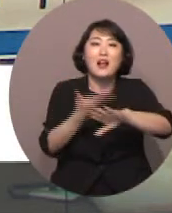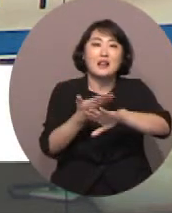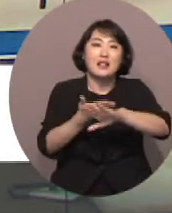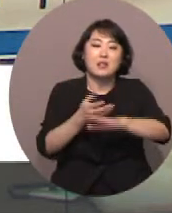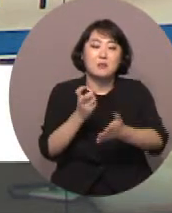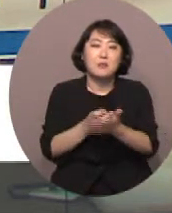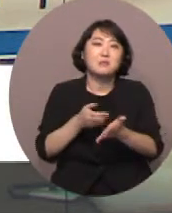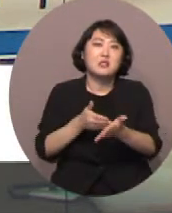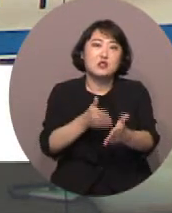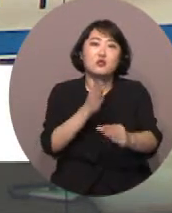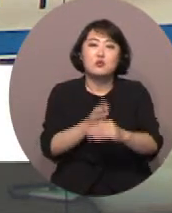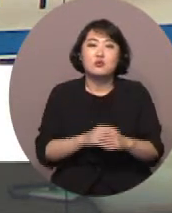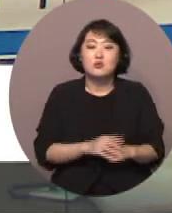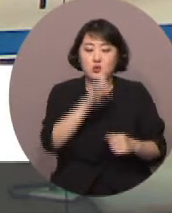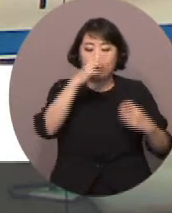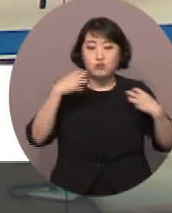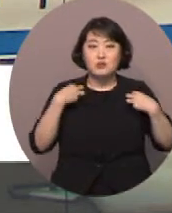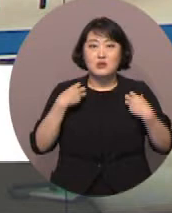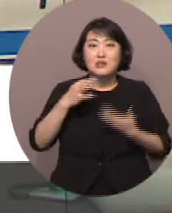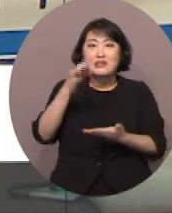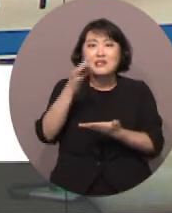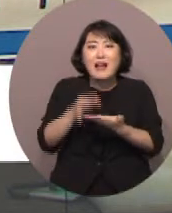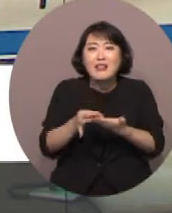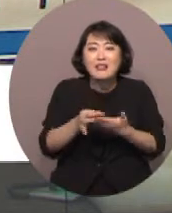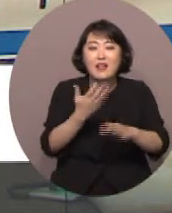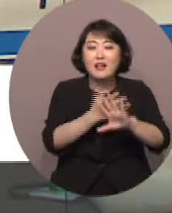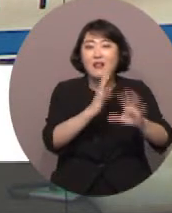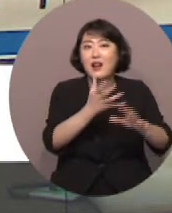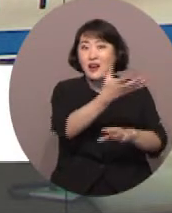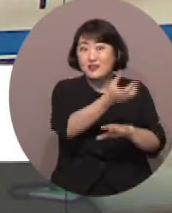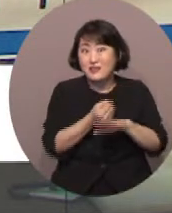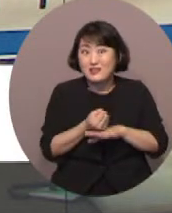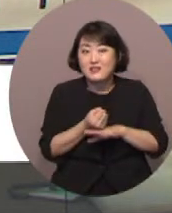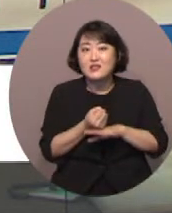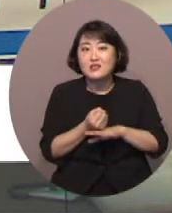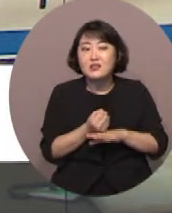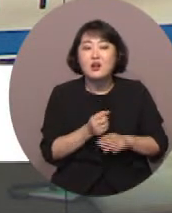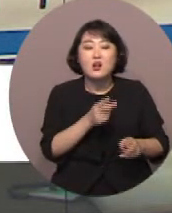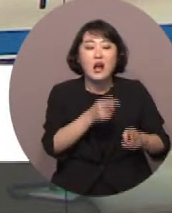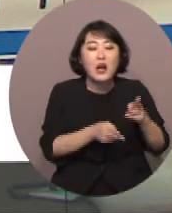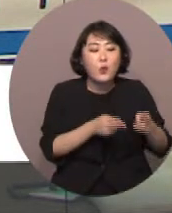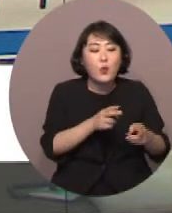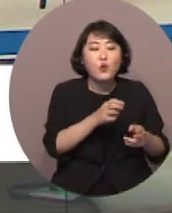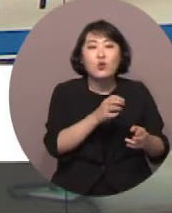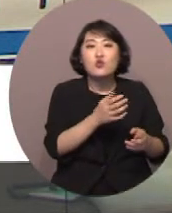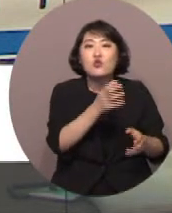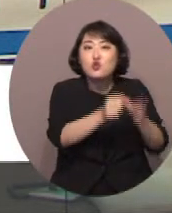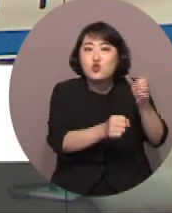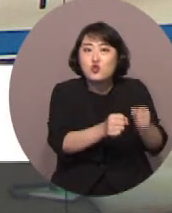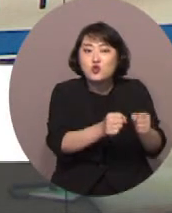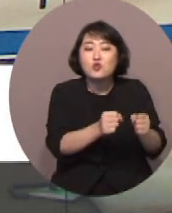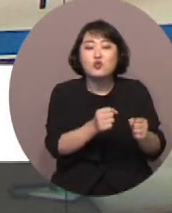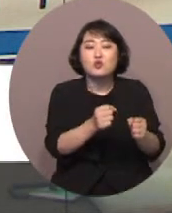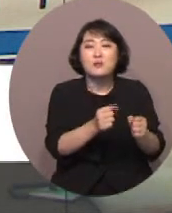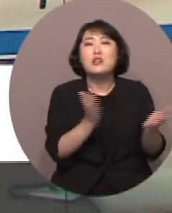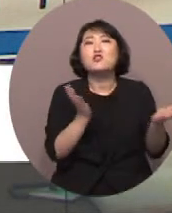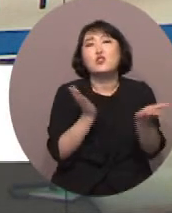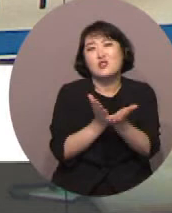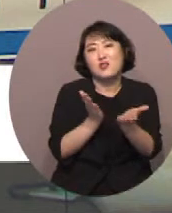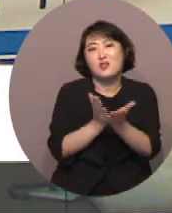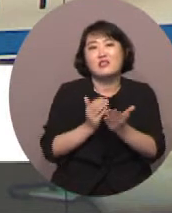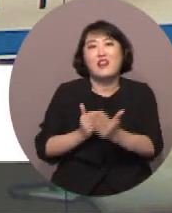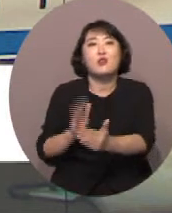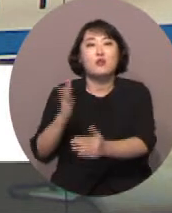있습니다. 정부는 가격에 싼 외국산 가공유에 맞춰 경쟁력을 높여야 한다는 입장인 반면